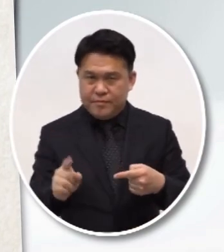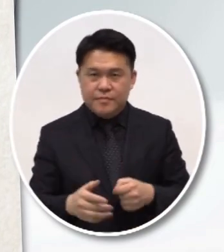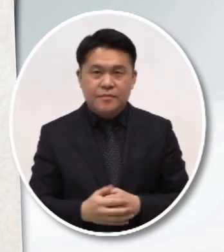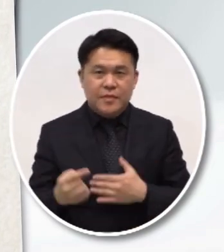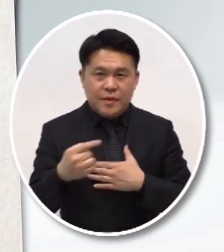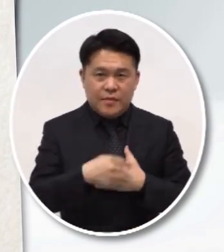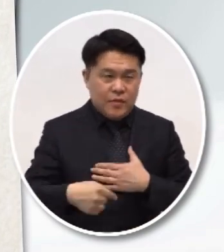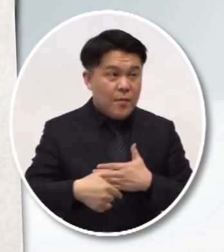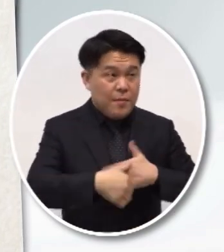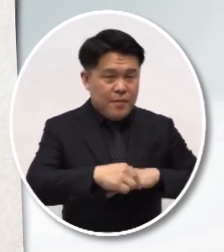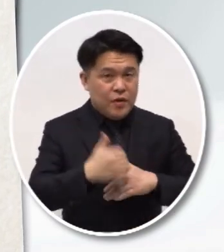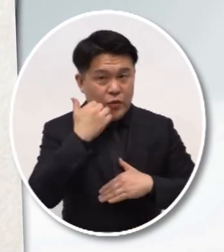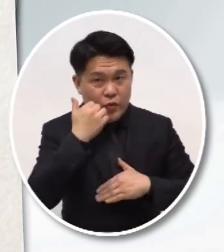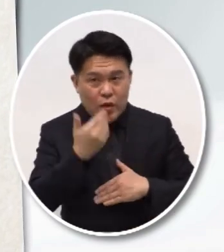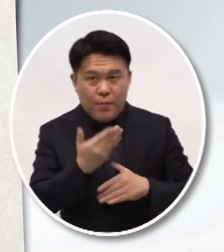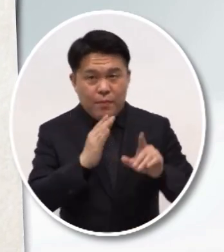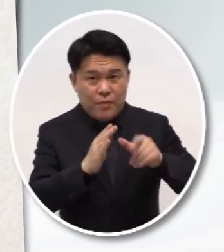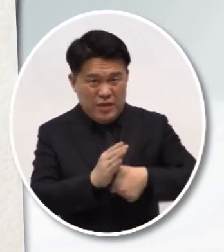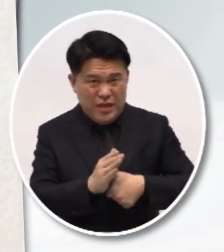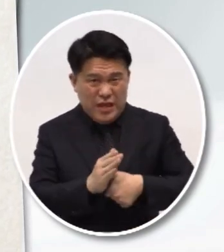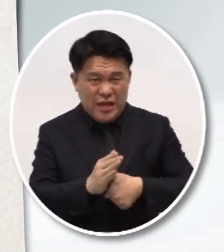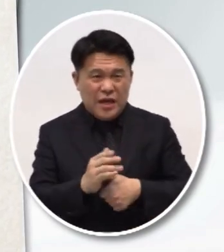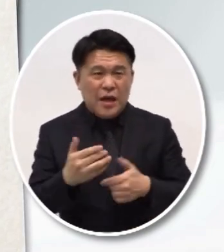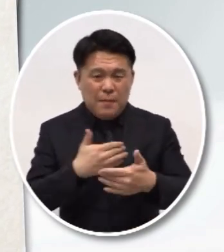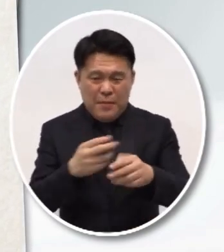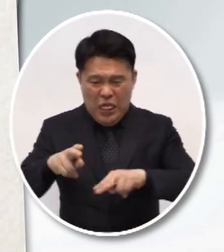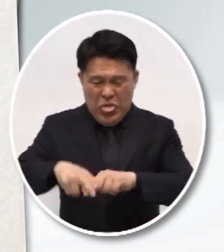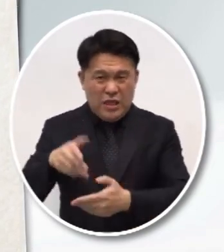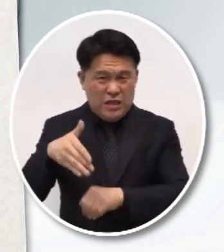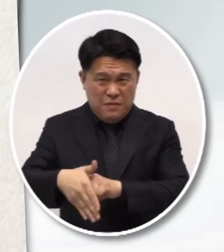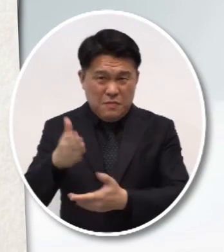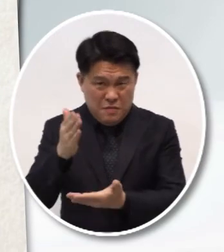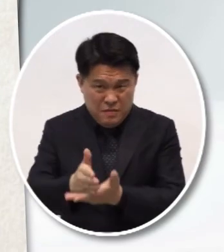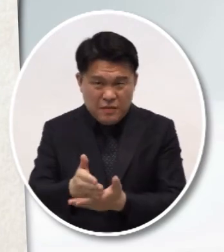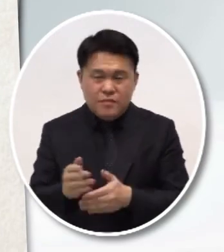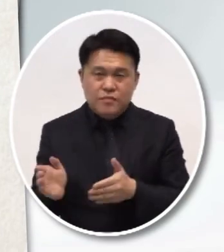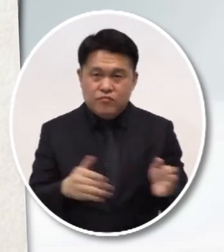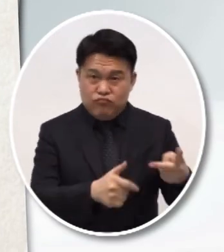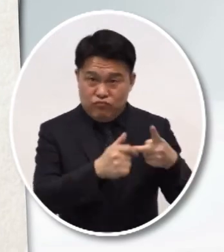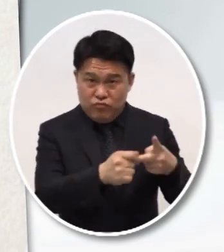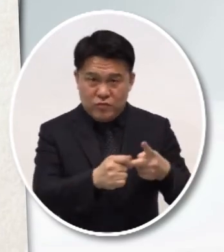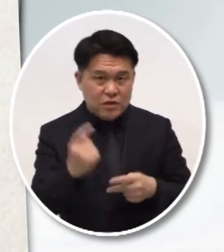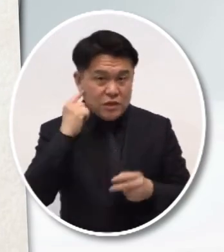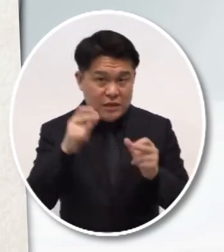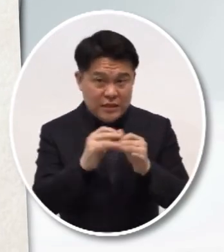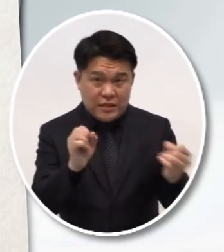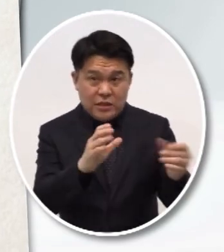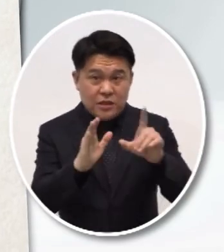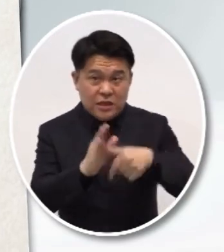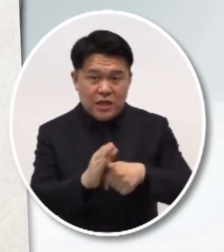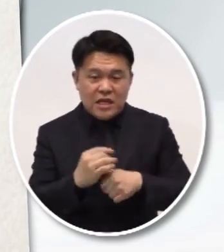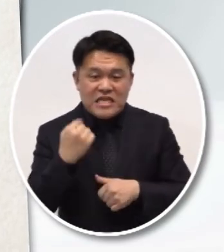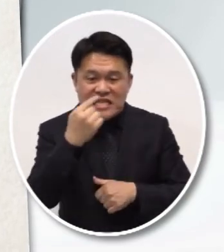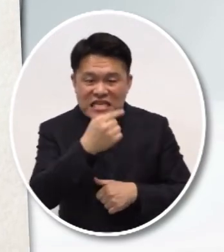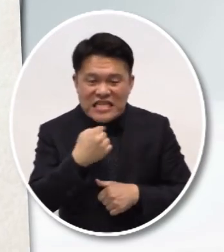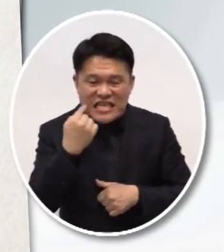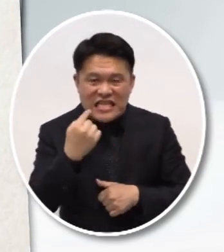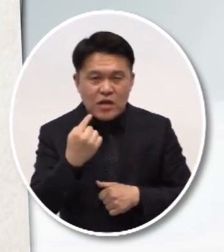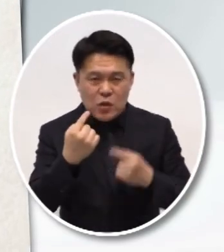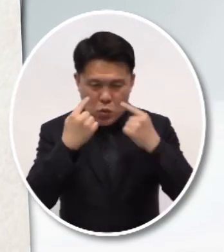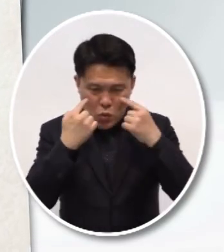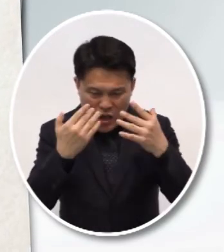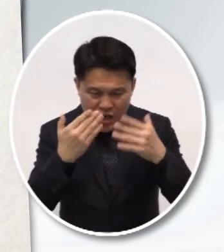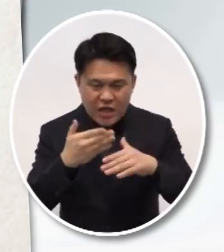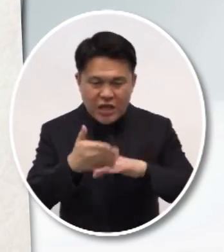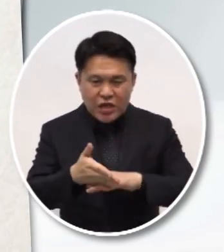지체 장애인과 식사할 때는 좌식을 피해주세요. 둘째, 청각 장애인과 대화 시 입모양을